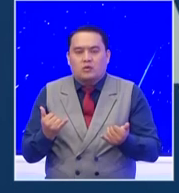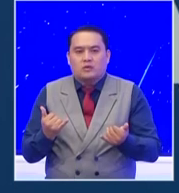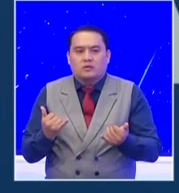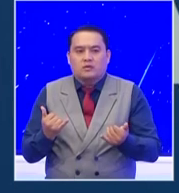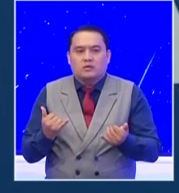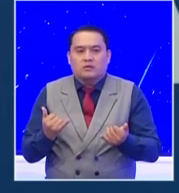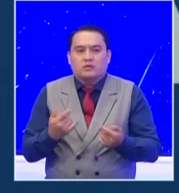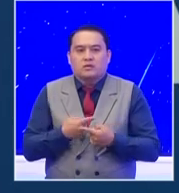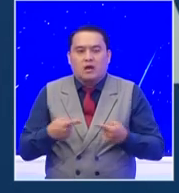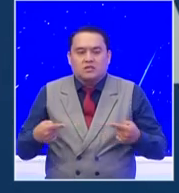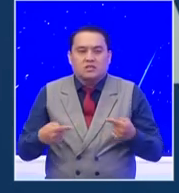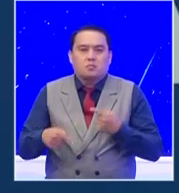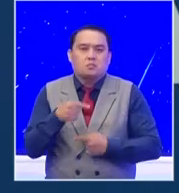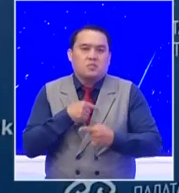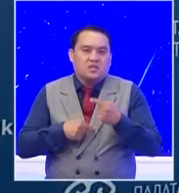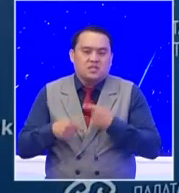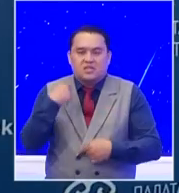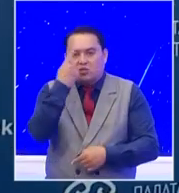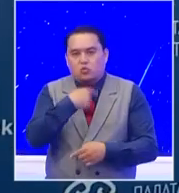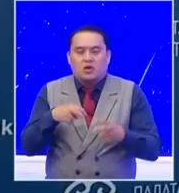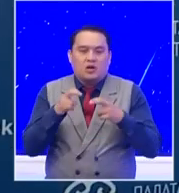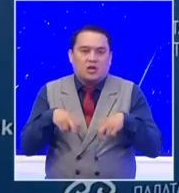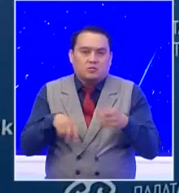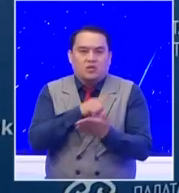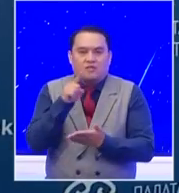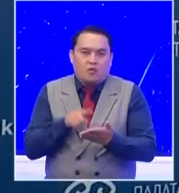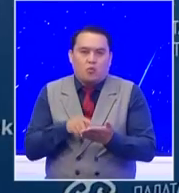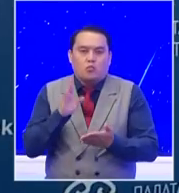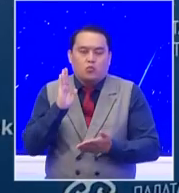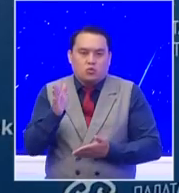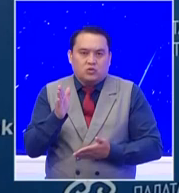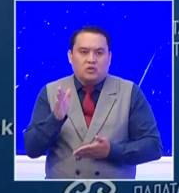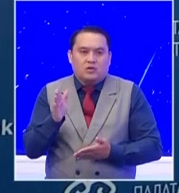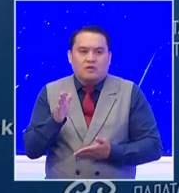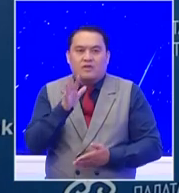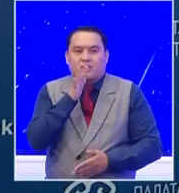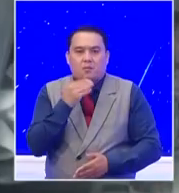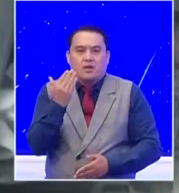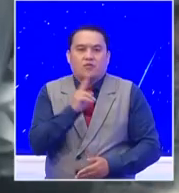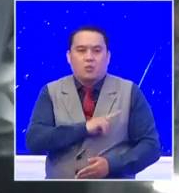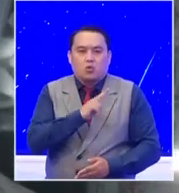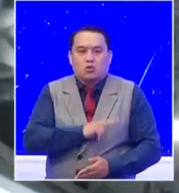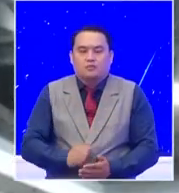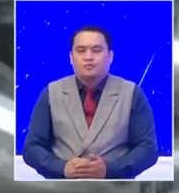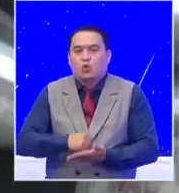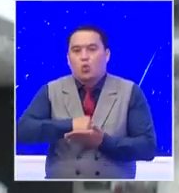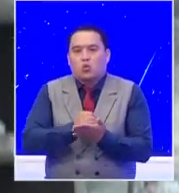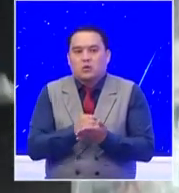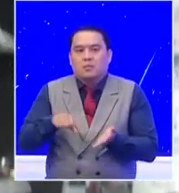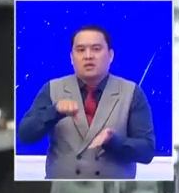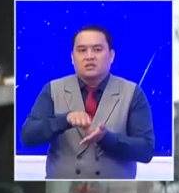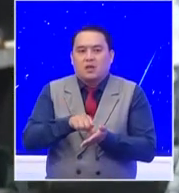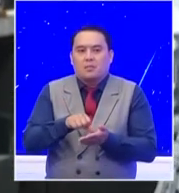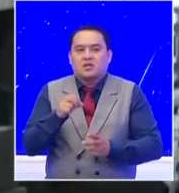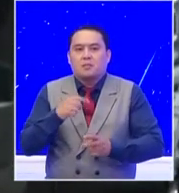обрабатывающей промышленности, будет рассматриваться индивидуально, так как это будет зависеть от специфики и вообще период его работы. Как утверждают представители